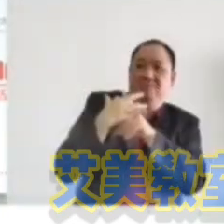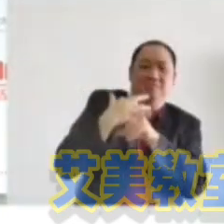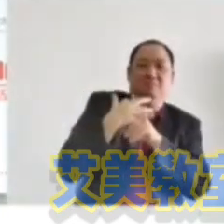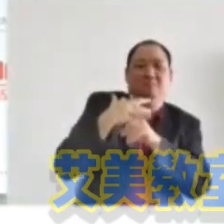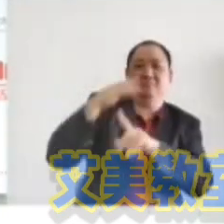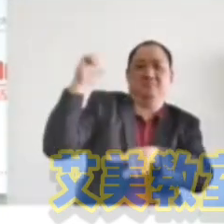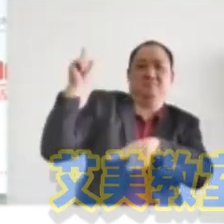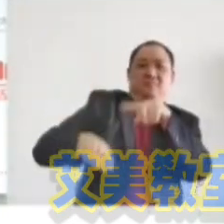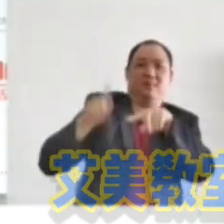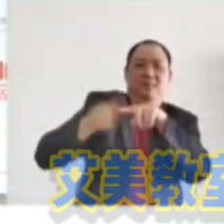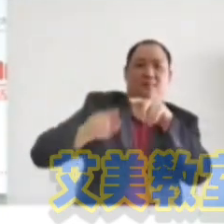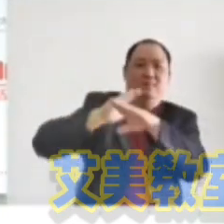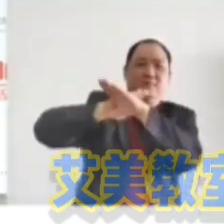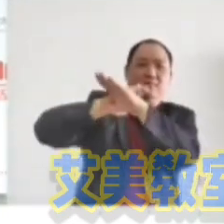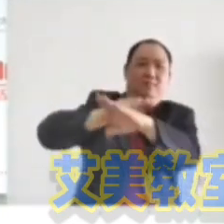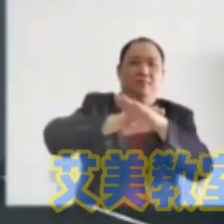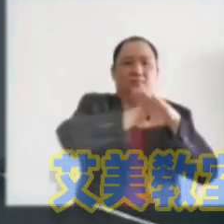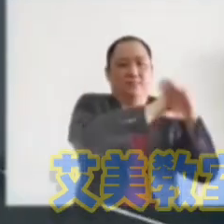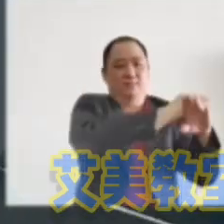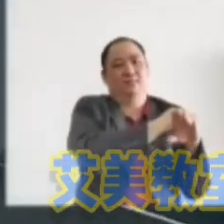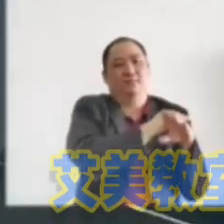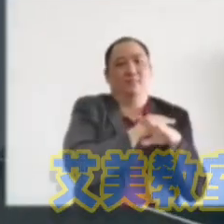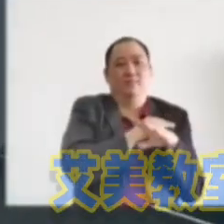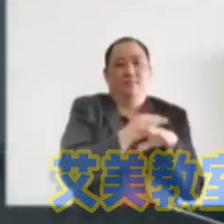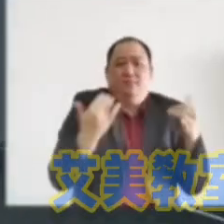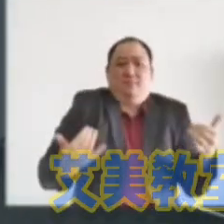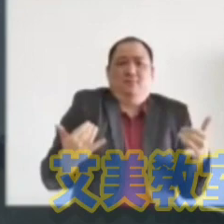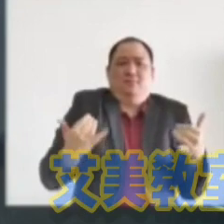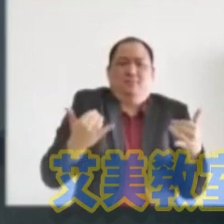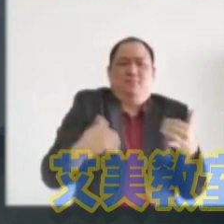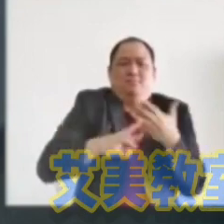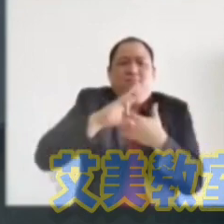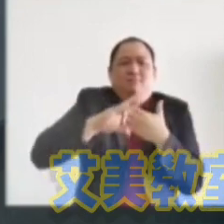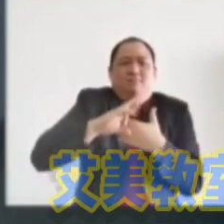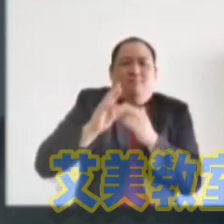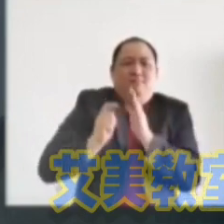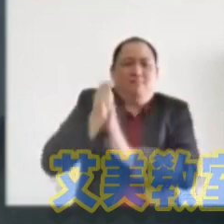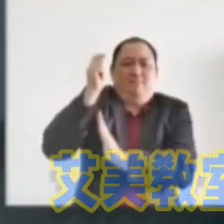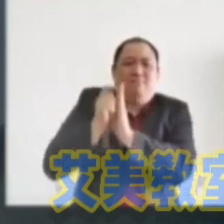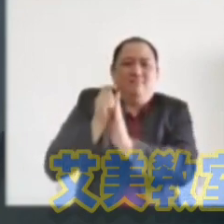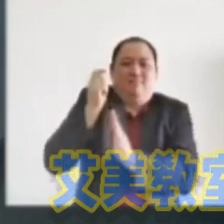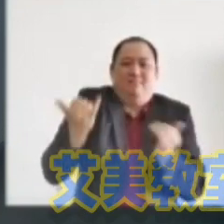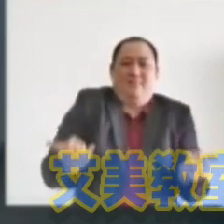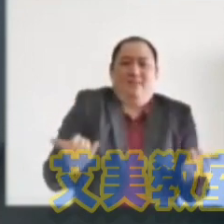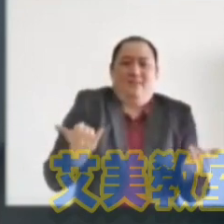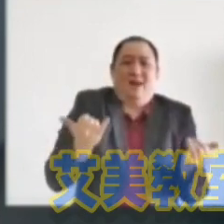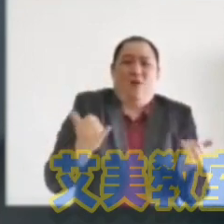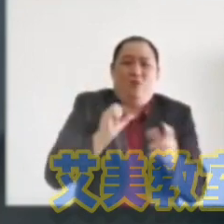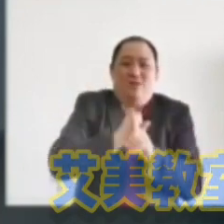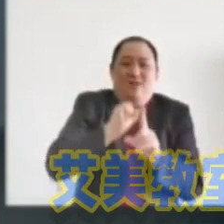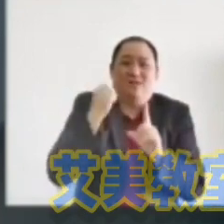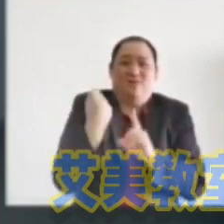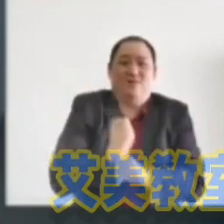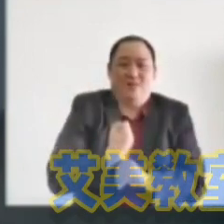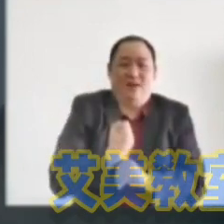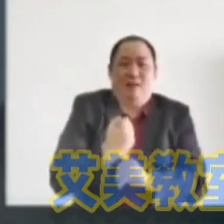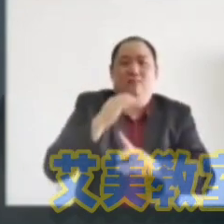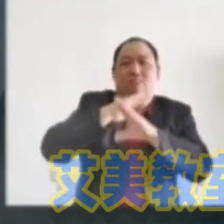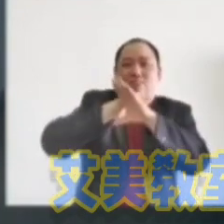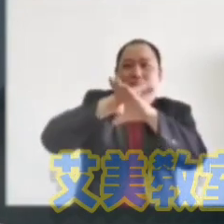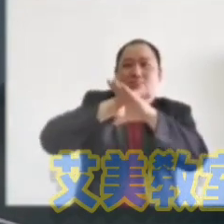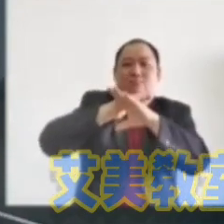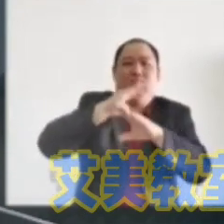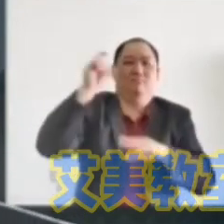掉，如果你们是坏人的话， OK？ 所以哦，在这个非常时期啦，我们一定要照顾好我们的这一